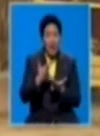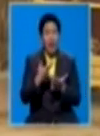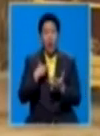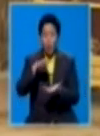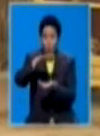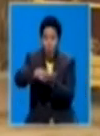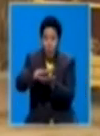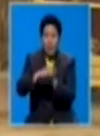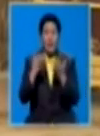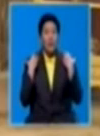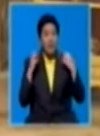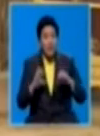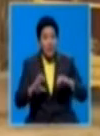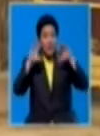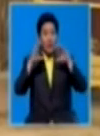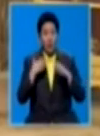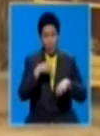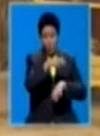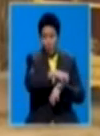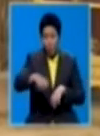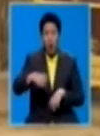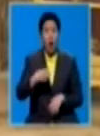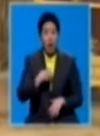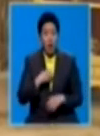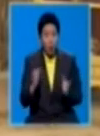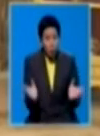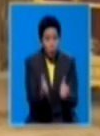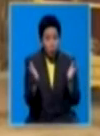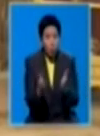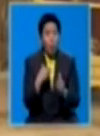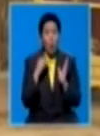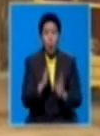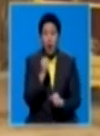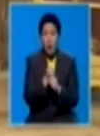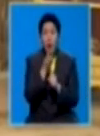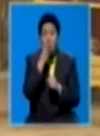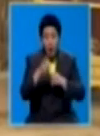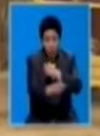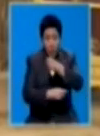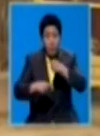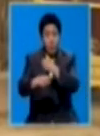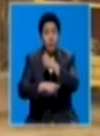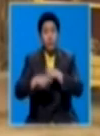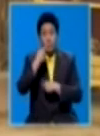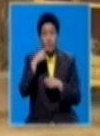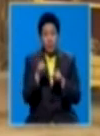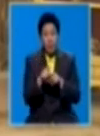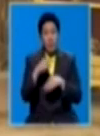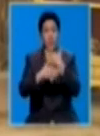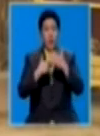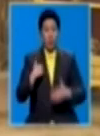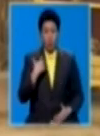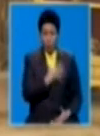หรือหน่วยราชการราชการใดๆนะครับที่ต้องการสนับสนุนส่งเสริมพี่น้องชาวนาและข้าวไทยควบคู่ไปกับการพัฒนาสุข